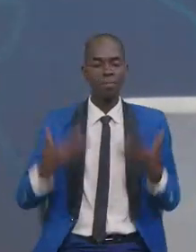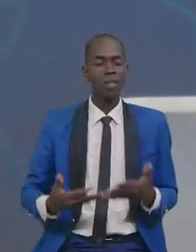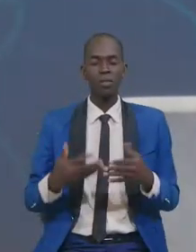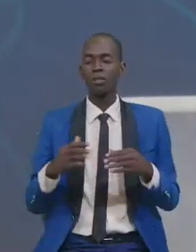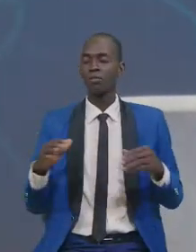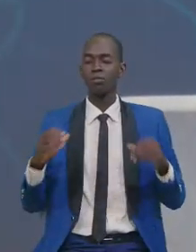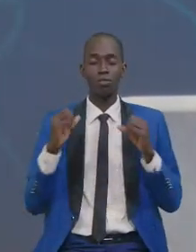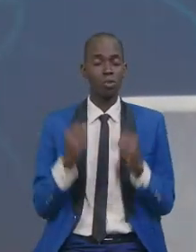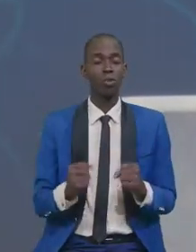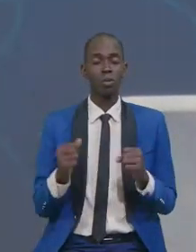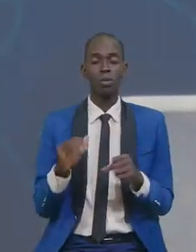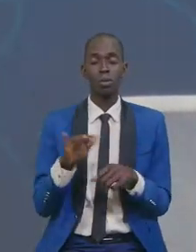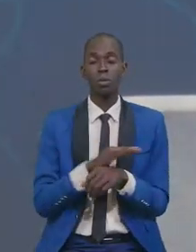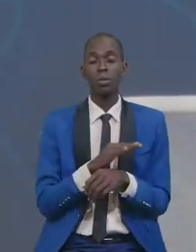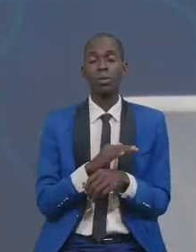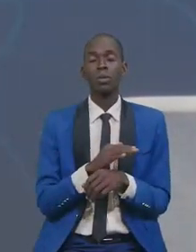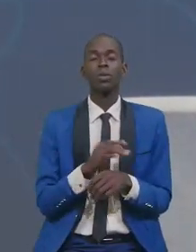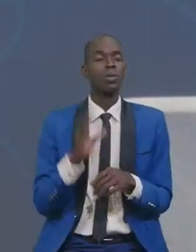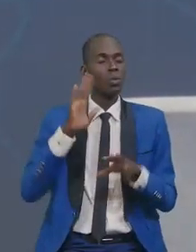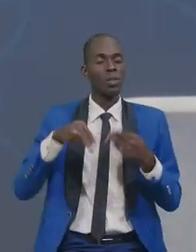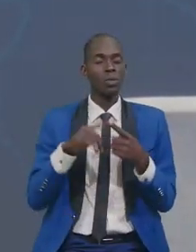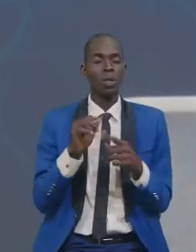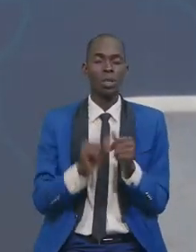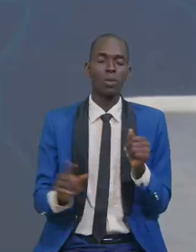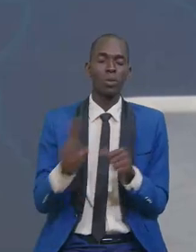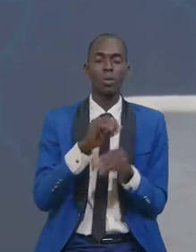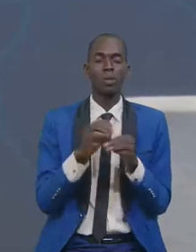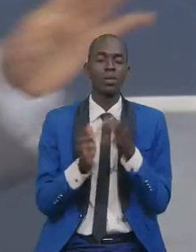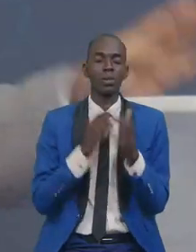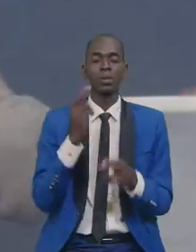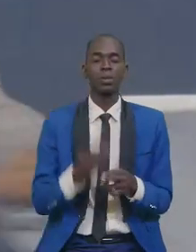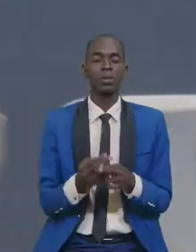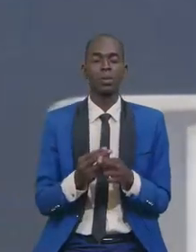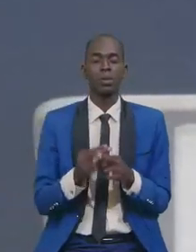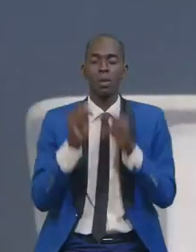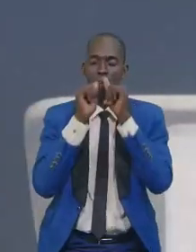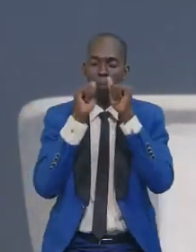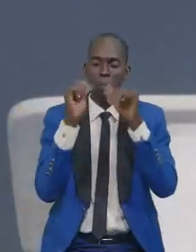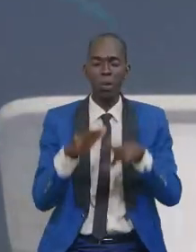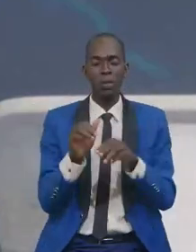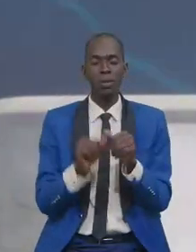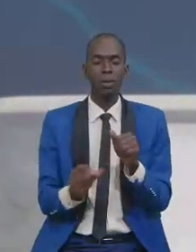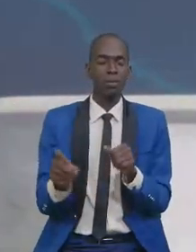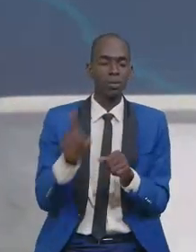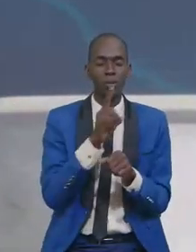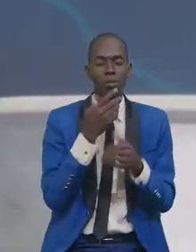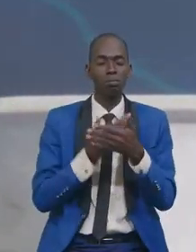santé, accorde à chacun au nom de Jésus. Bénis